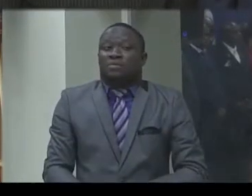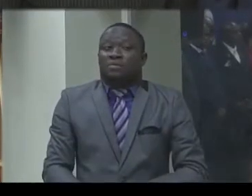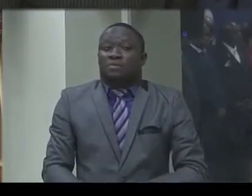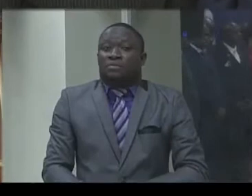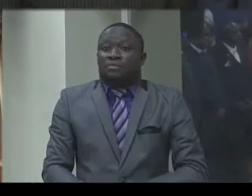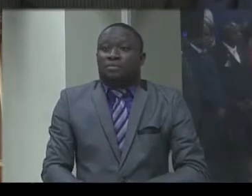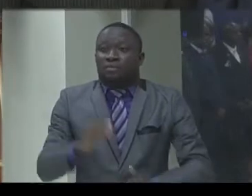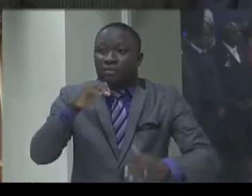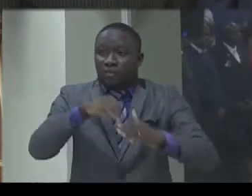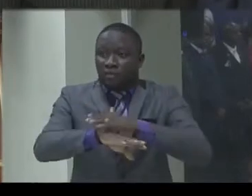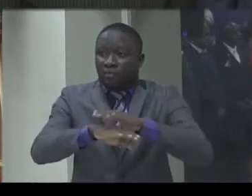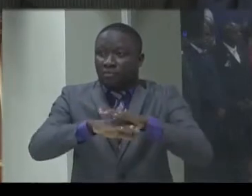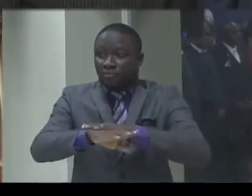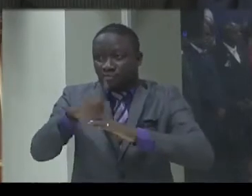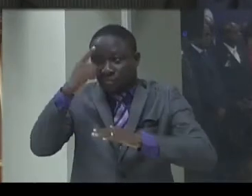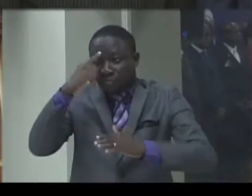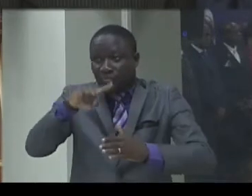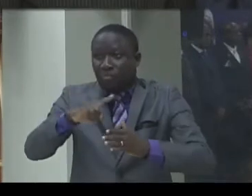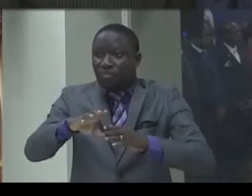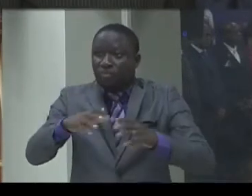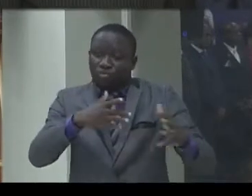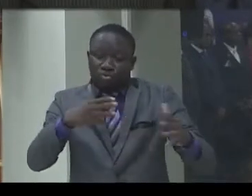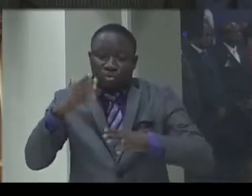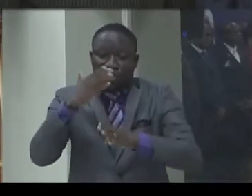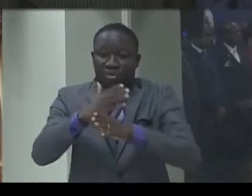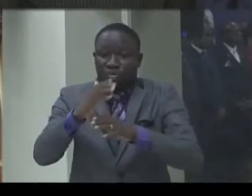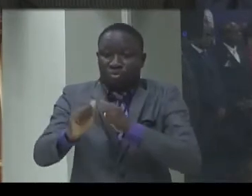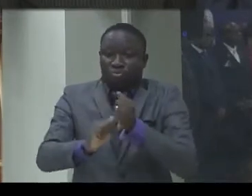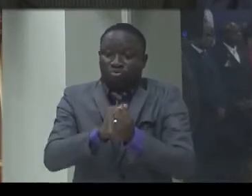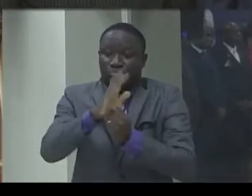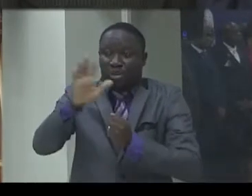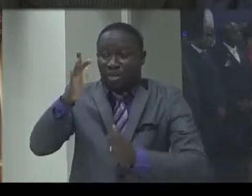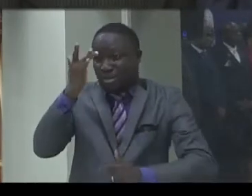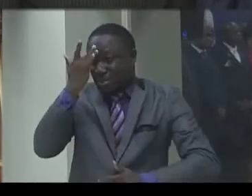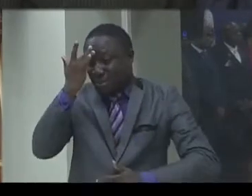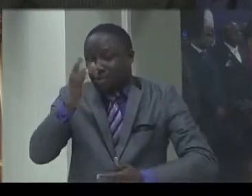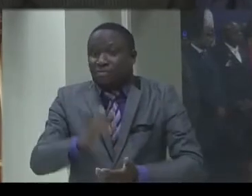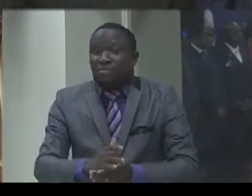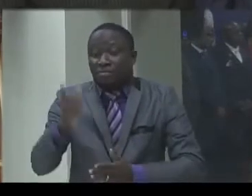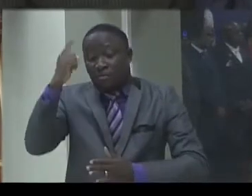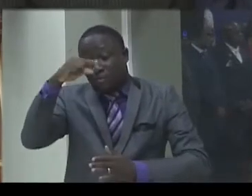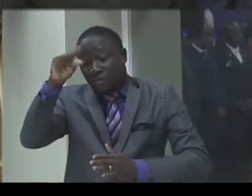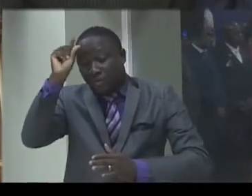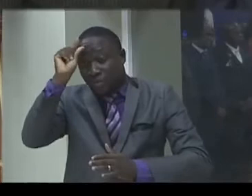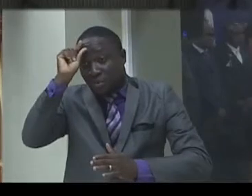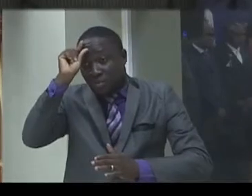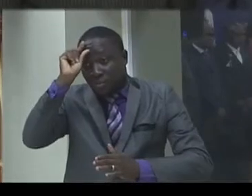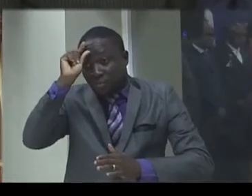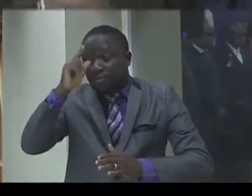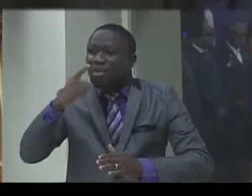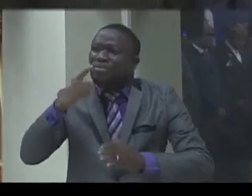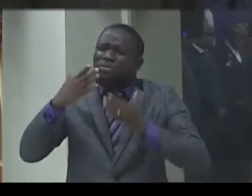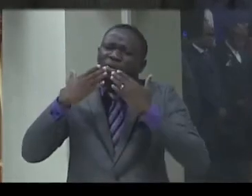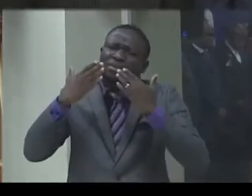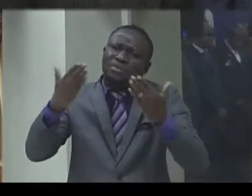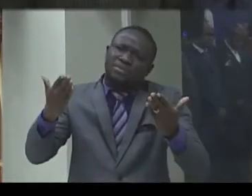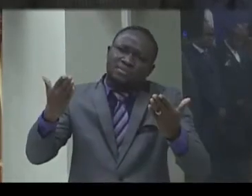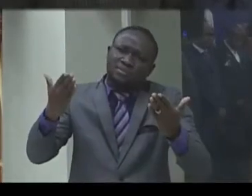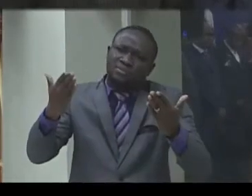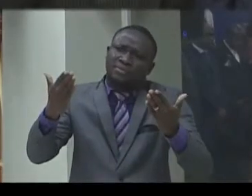mobilizasyon kont pandemi koronaviris la gouvenman ap remersye